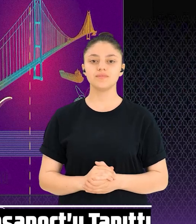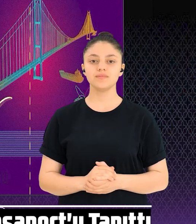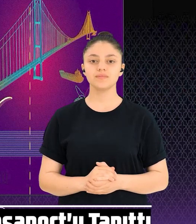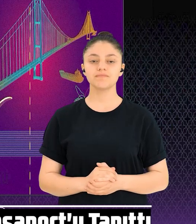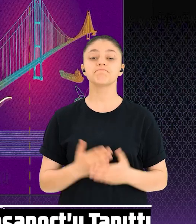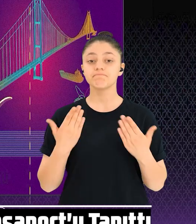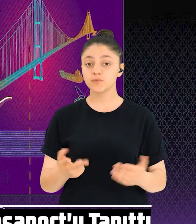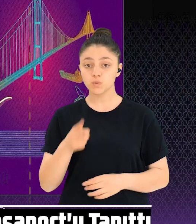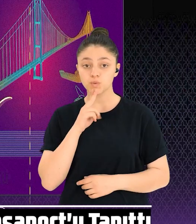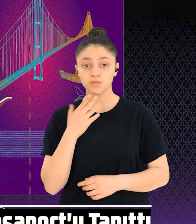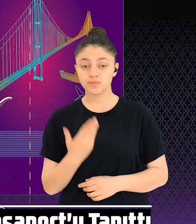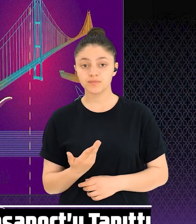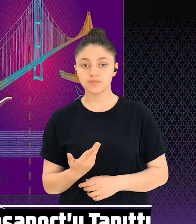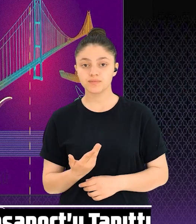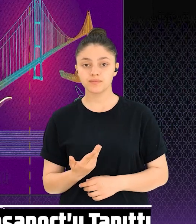Ve en nihayetinde de